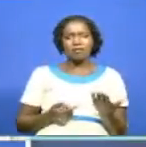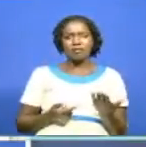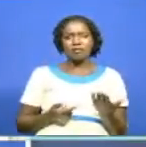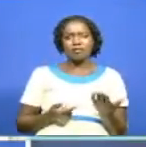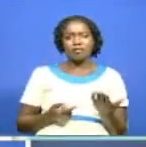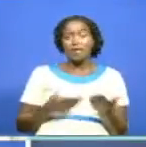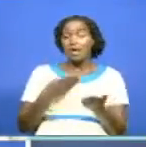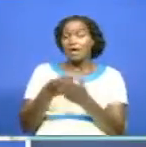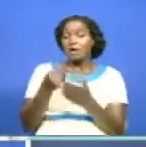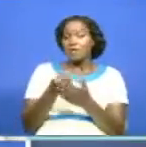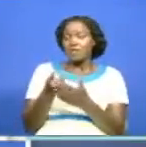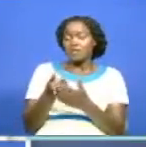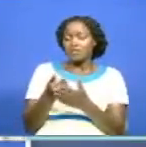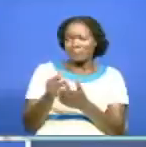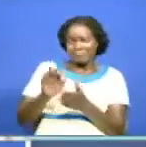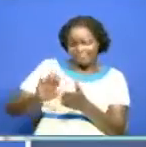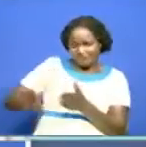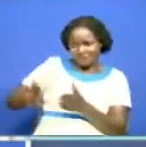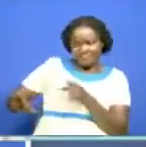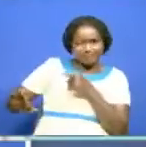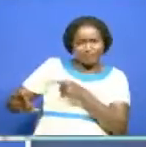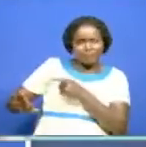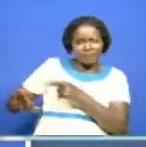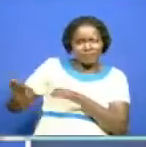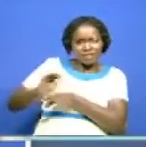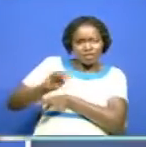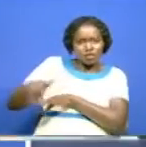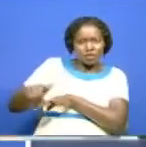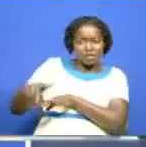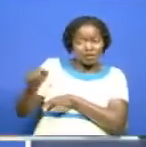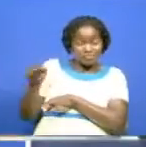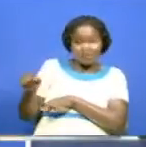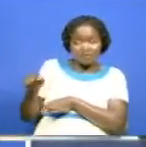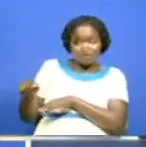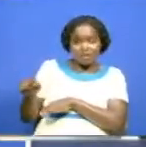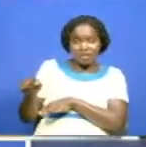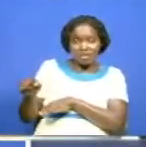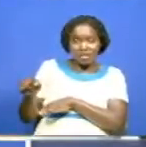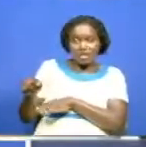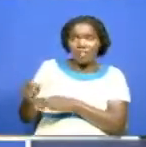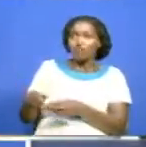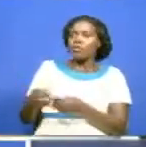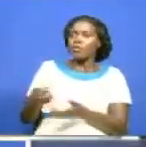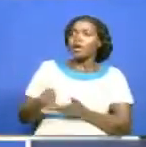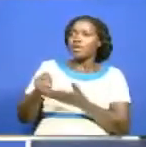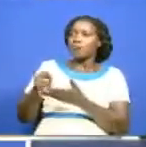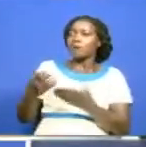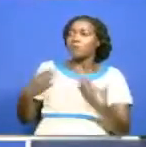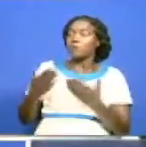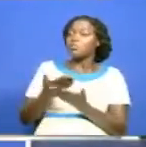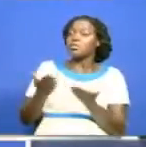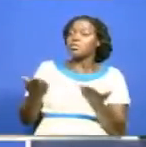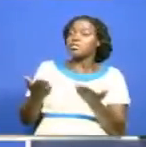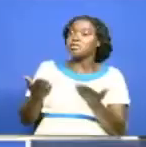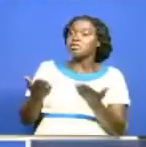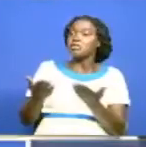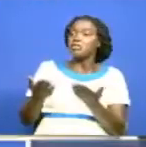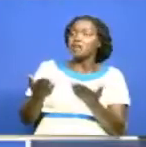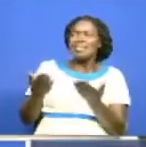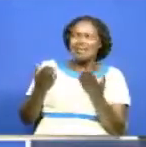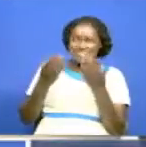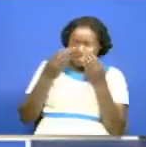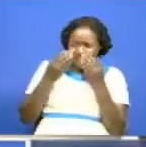ile pesa ambayo imetengwa, kuna ile bima ambayo imetengwa ya kuweza kushughulikia hawa watu. Na umeweza kuona kwamba haijakuwa,